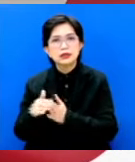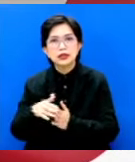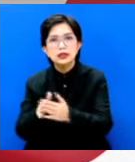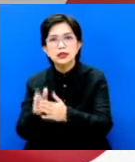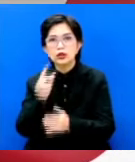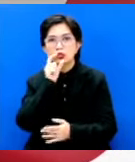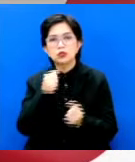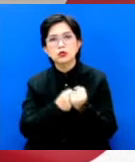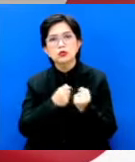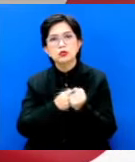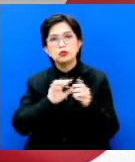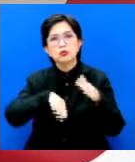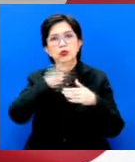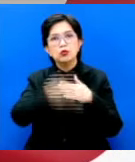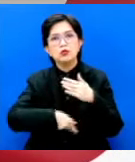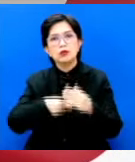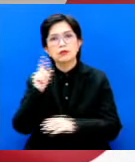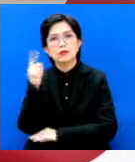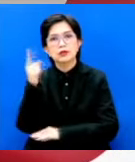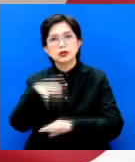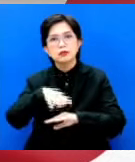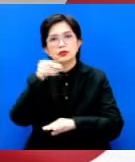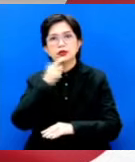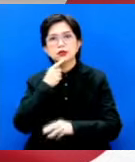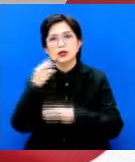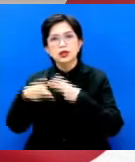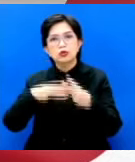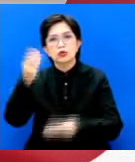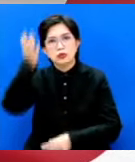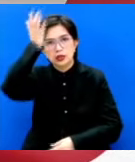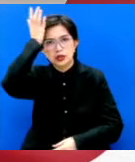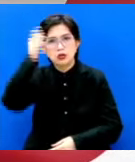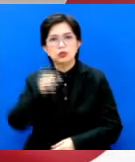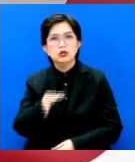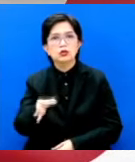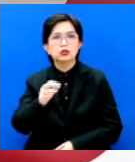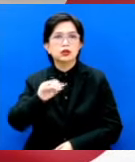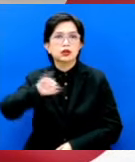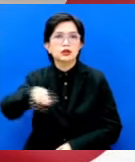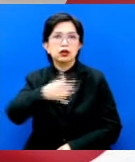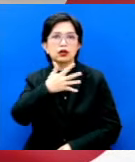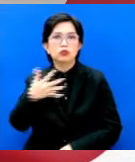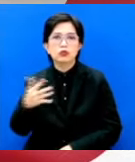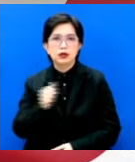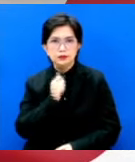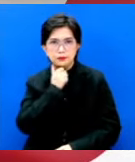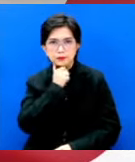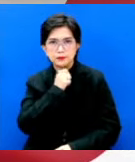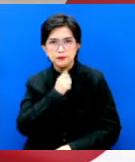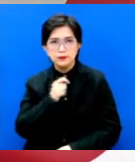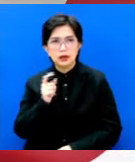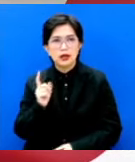mendukung programpemerintahpusattentang ekonomihijaudiKotaJayapura?Karena